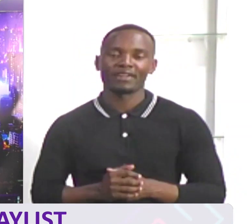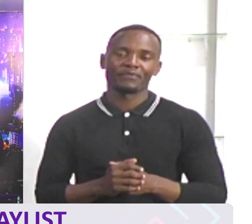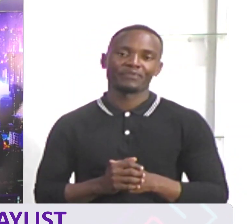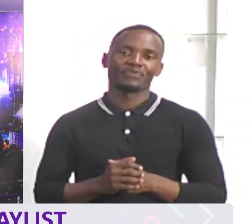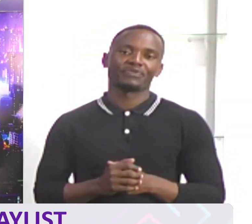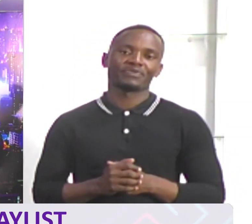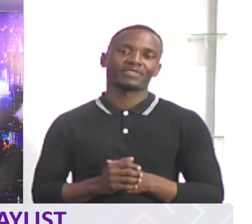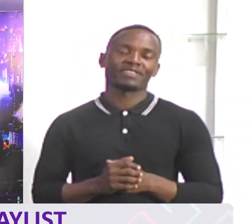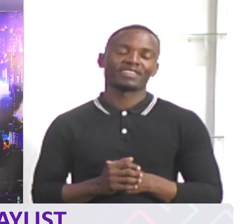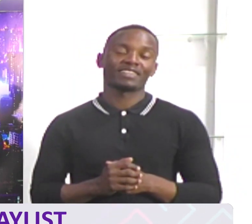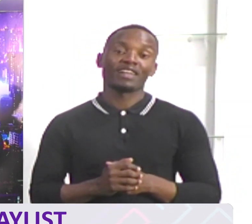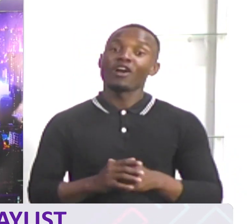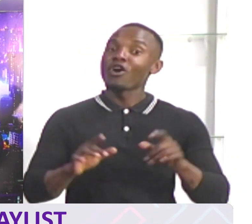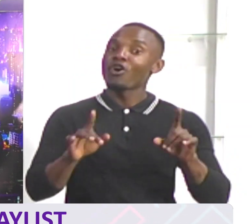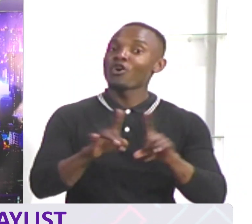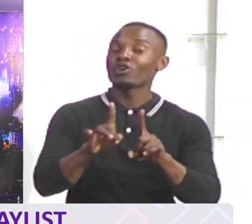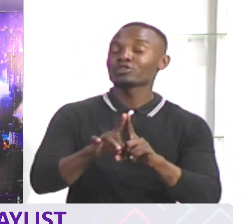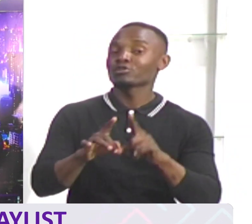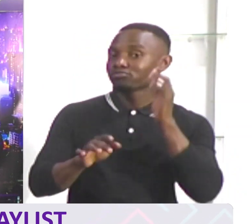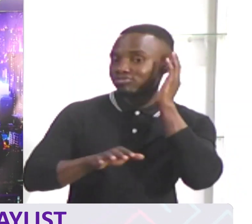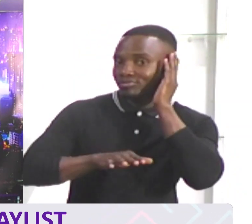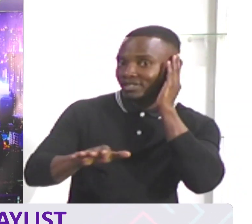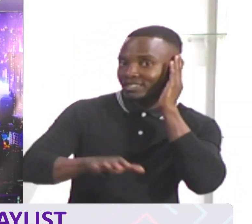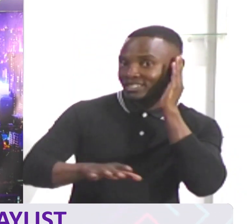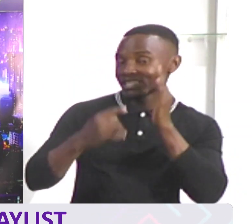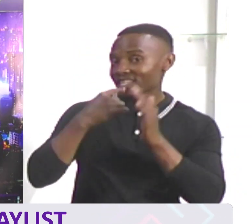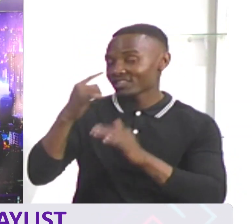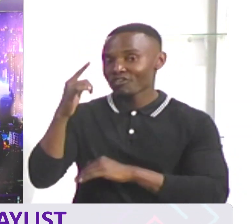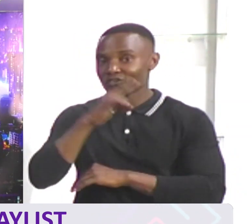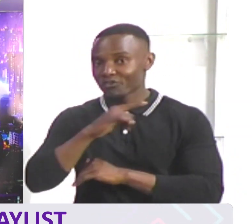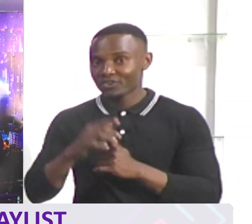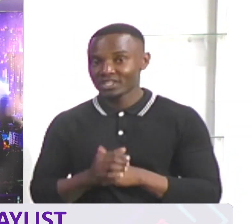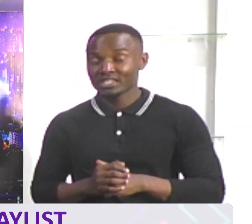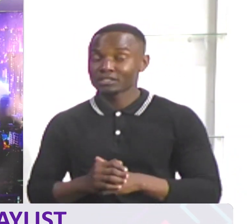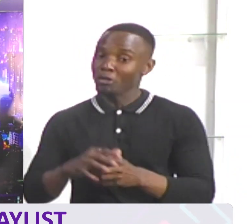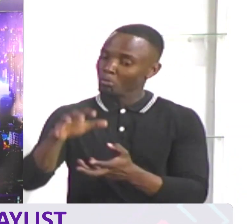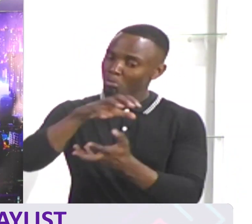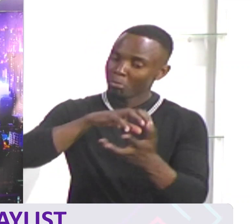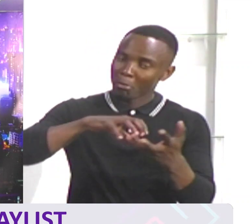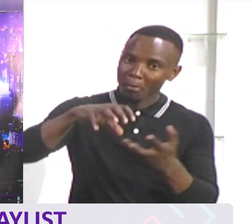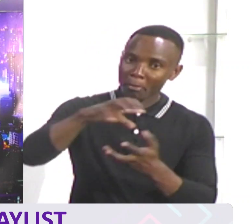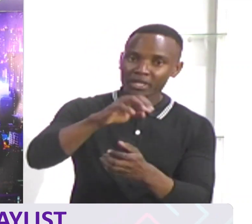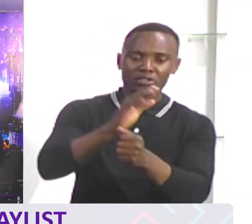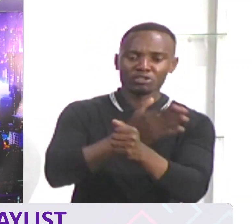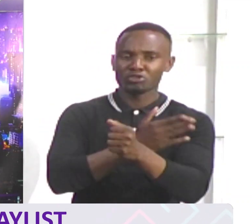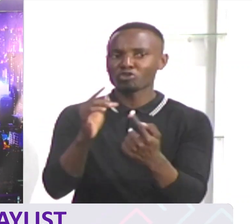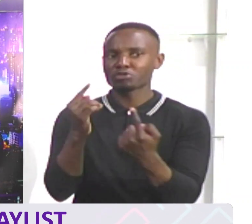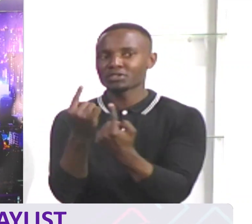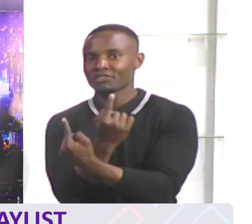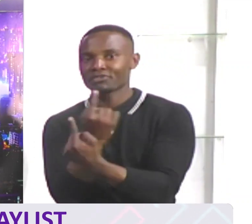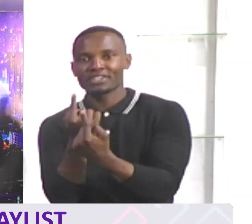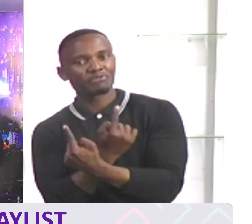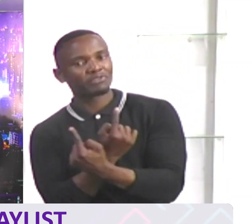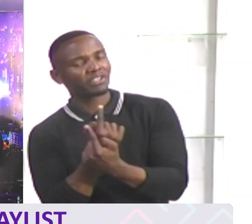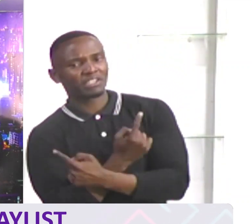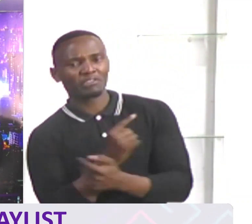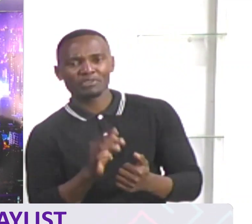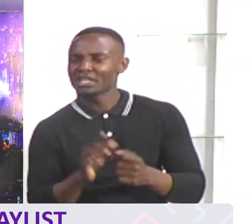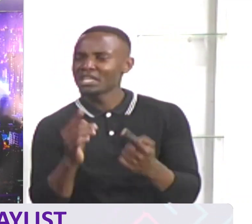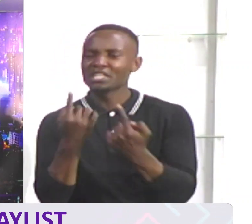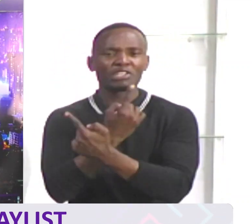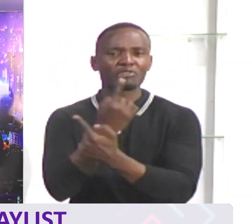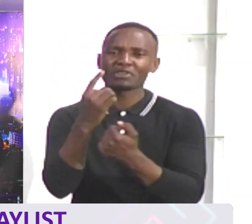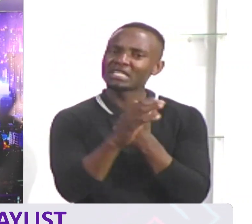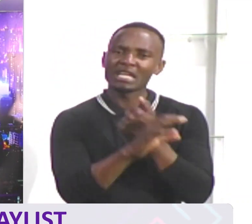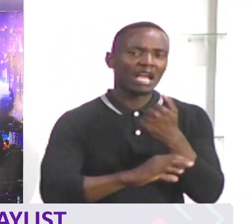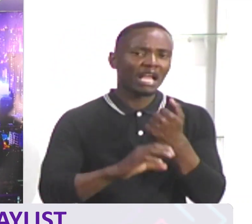playlist from? Of course. Dizi natona mtu wame atusuma ngoma kutoka pande zote za dunia mtu wangu. Sibio. Tunavuka border. Kwa wata kusikiza